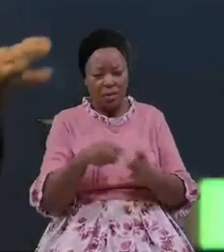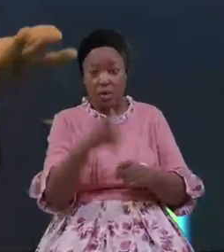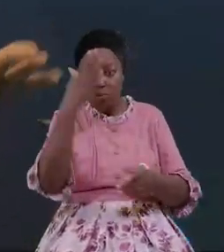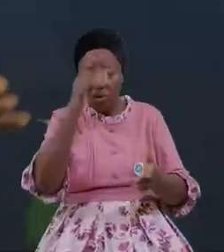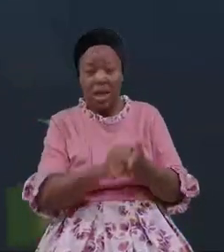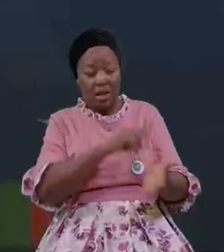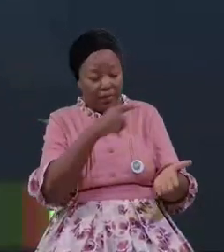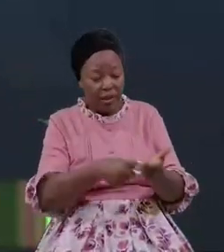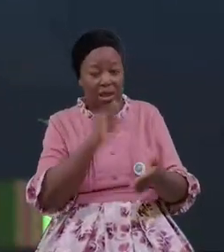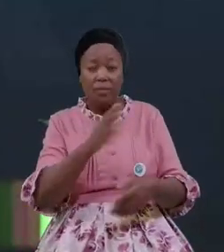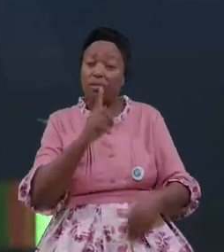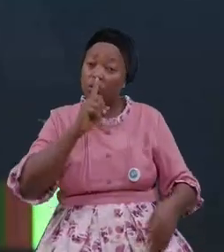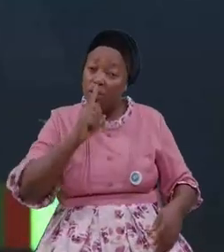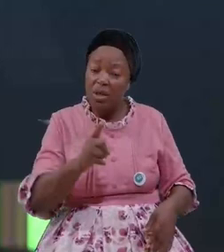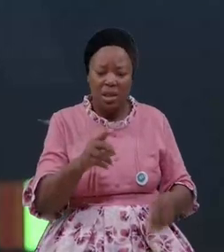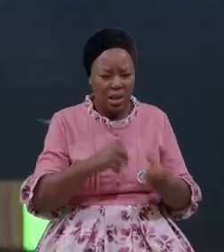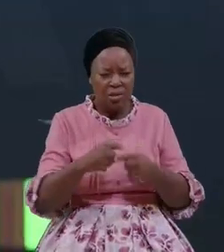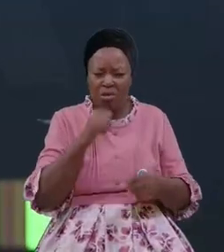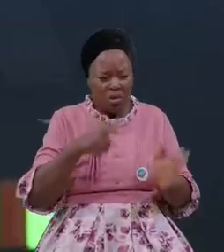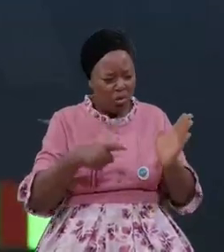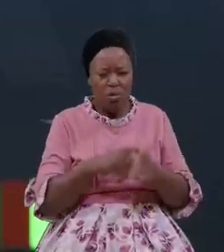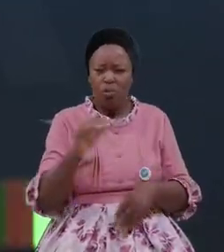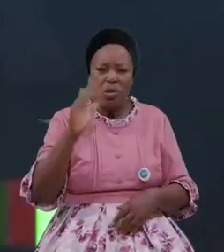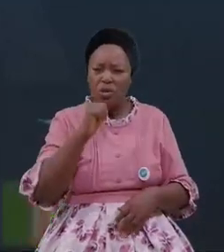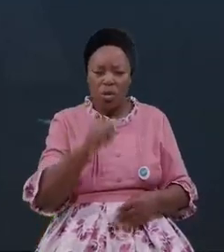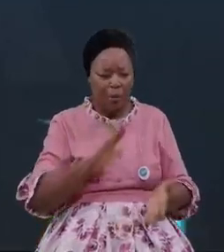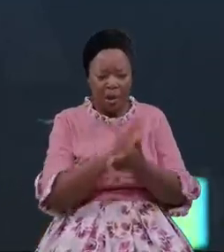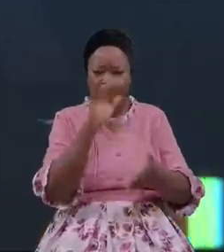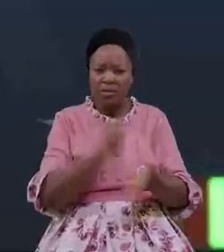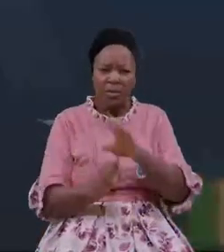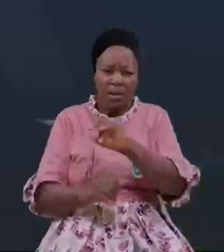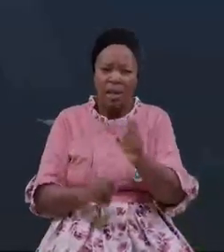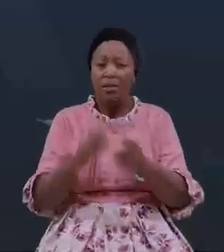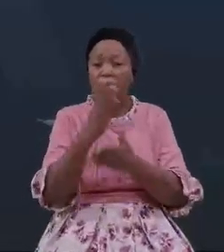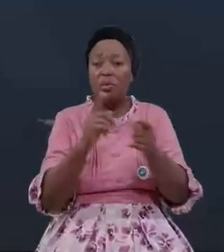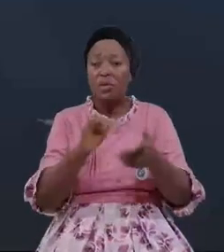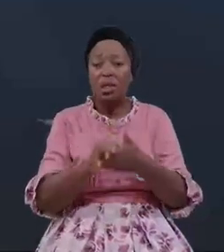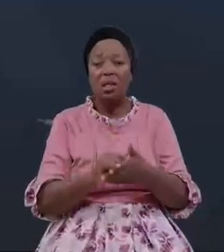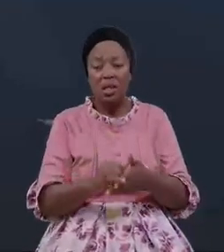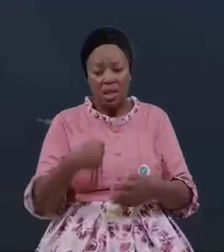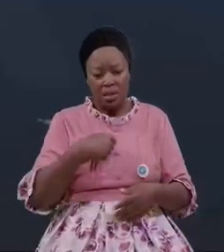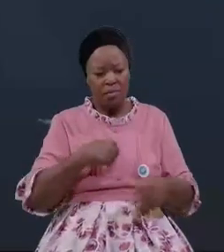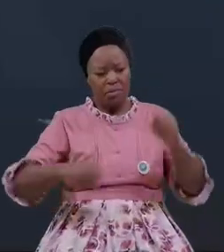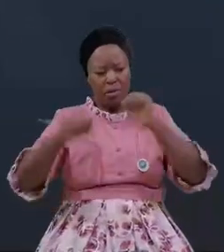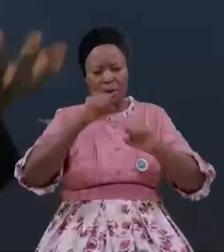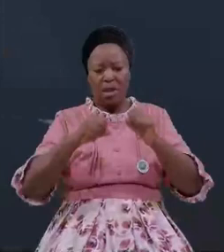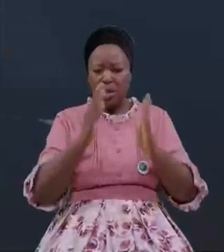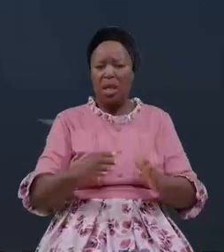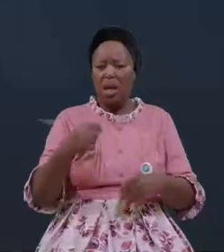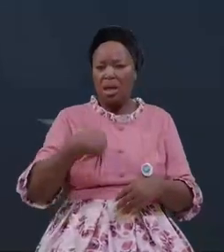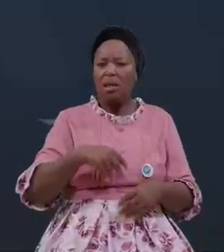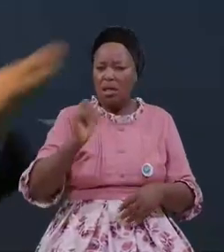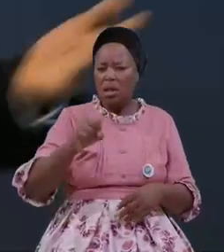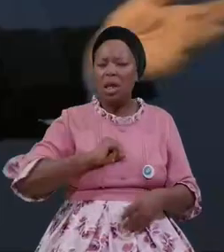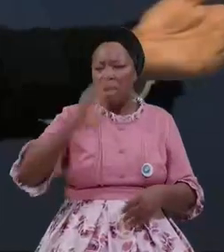est réel alors ne vas-tu pas croire cela quelqu'un dit je suis un scientifique